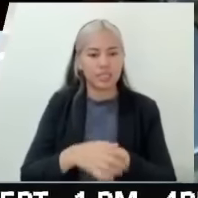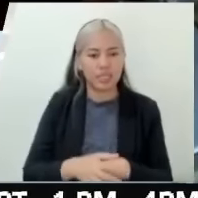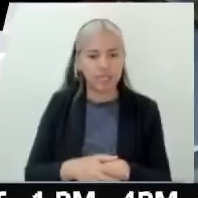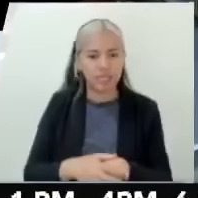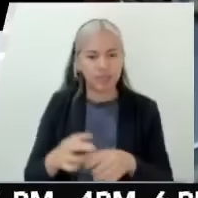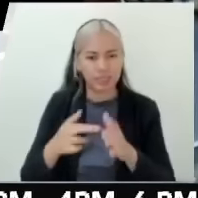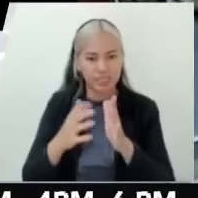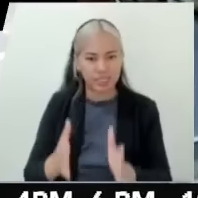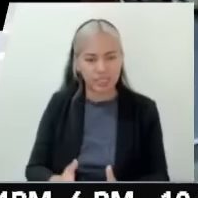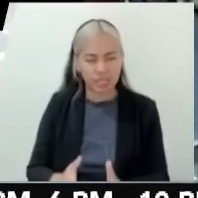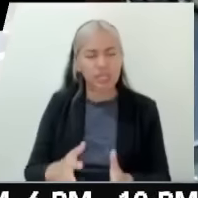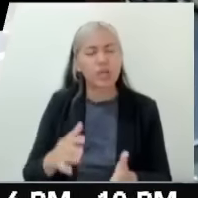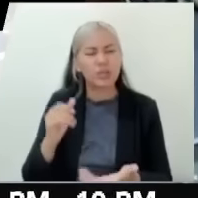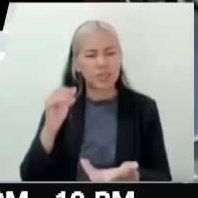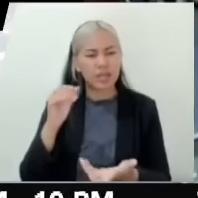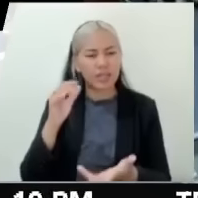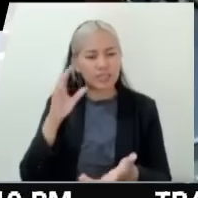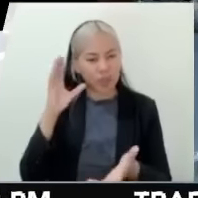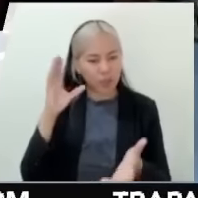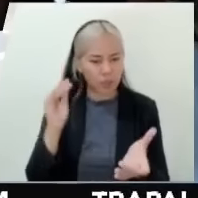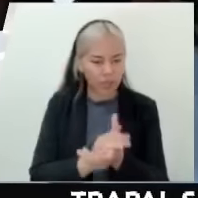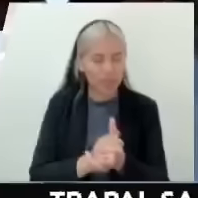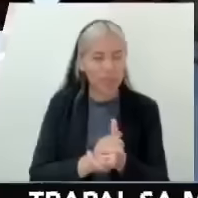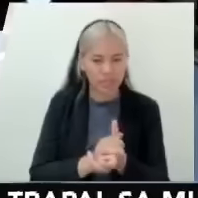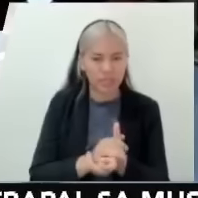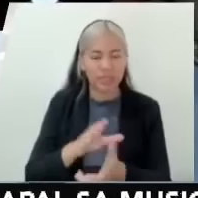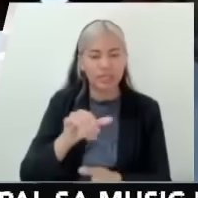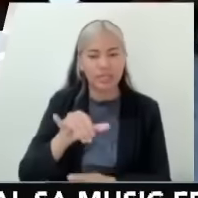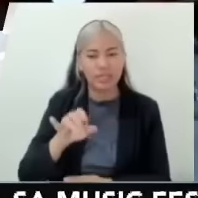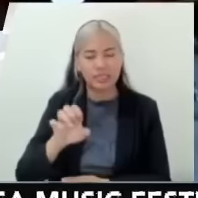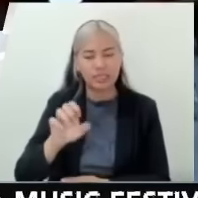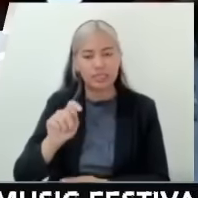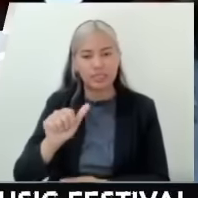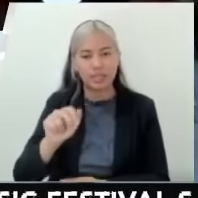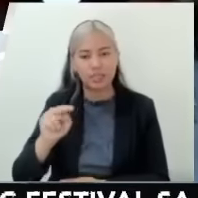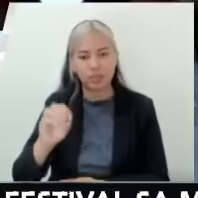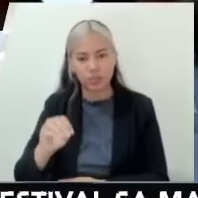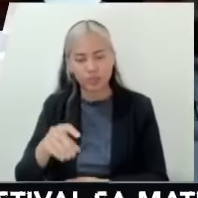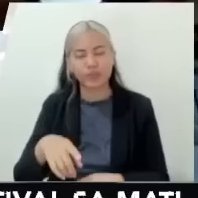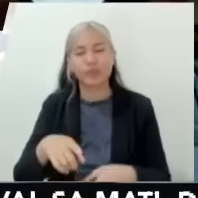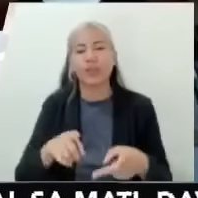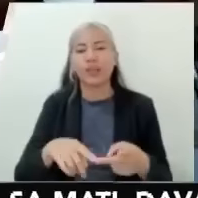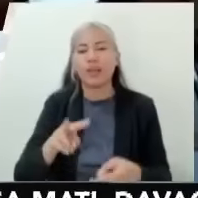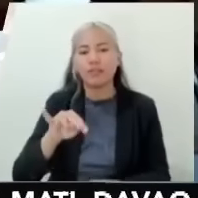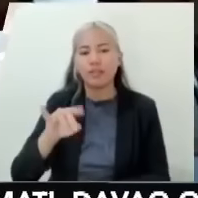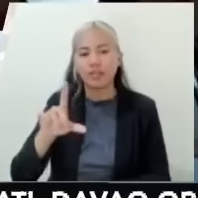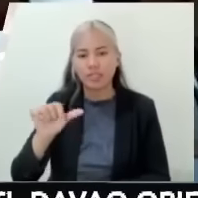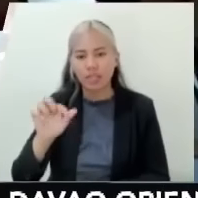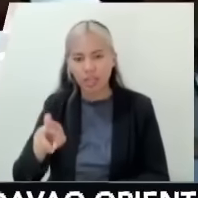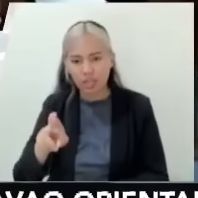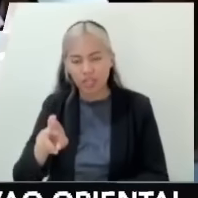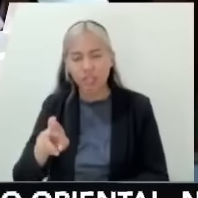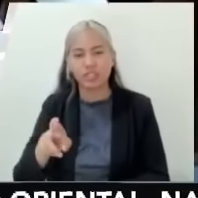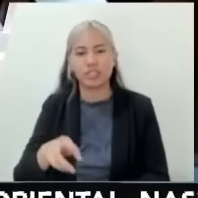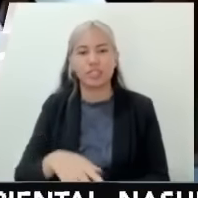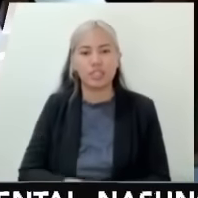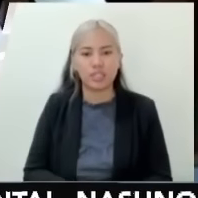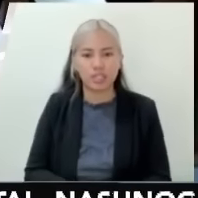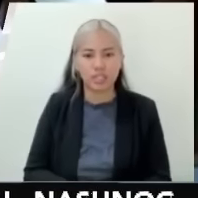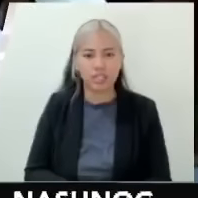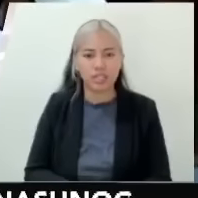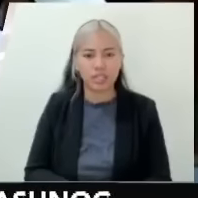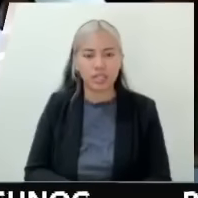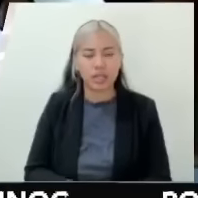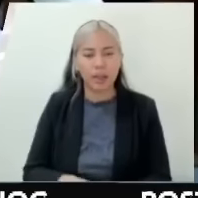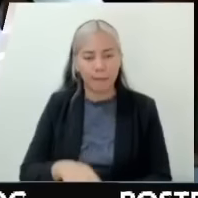Cayetano, Yusek Emeline Villar, asawa ni Senador Mark Villar, Isa Barakel na anak ni Senador Risa Ontiveros at Mark Lapid na anak ni